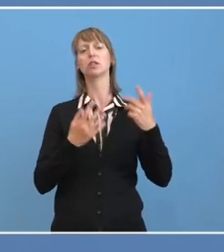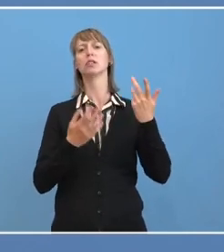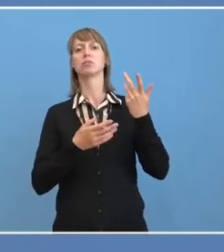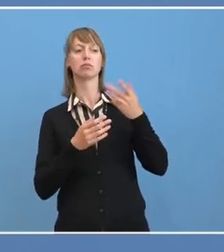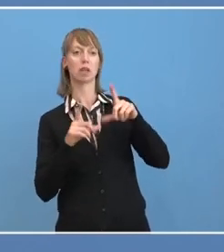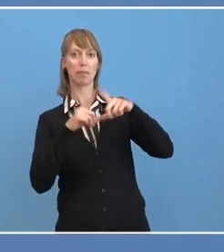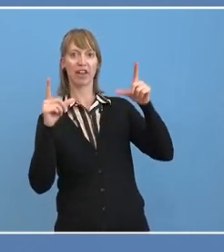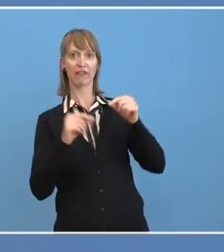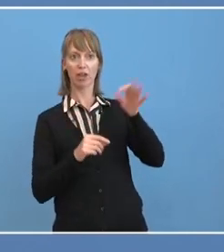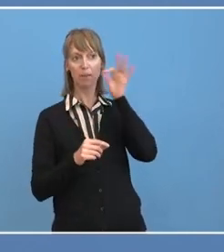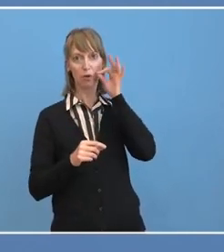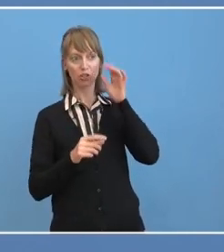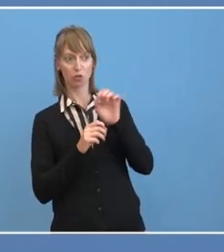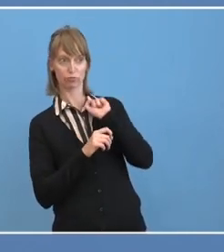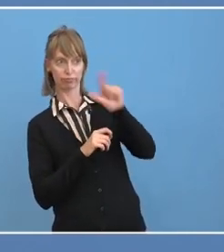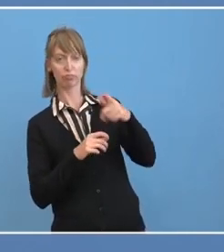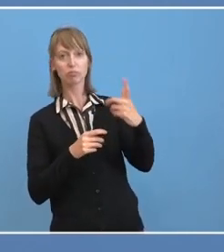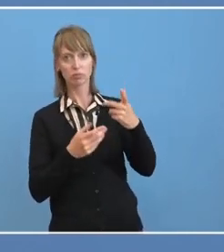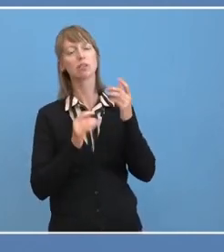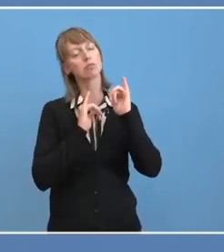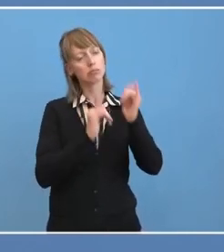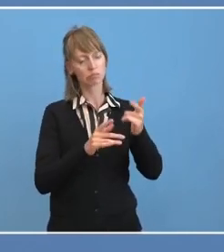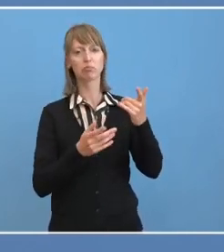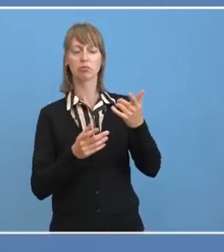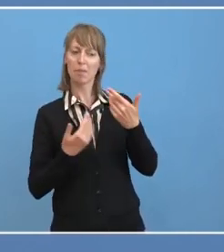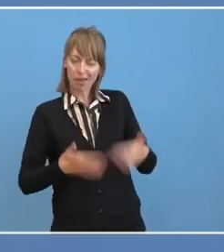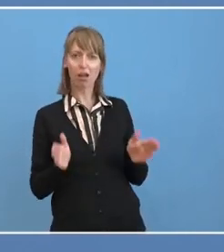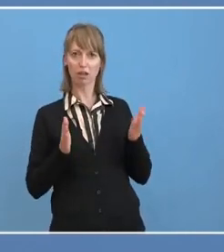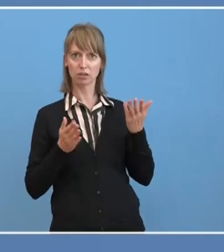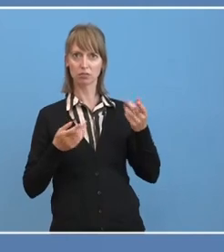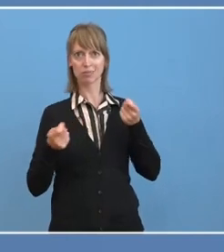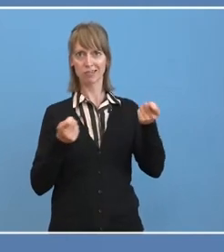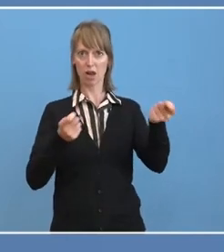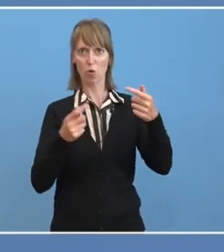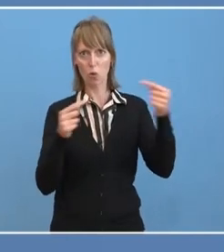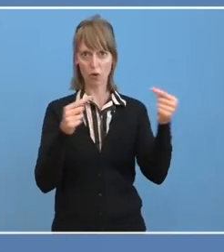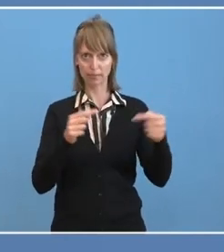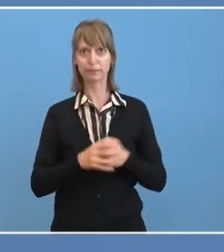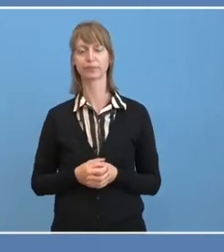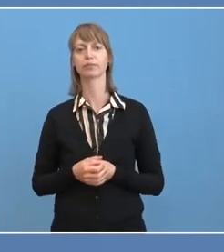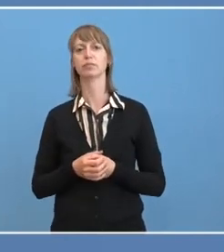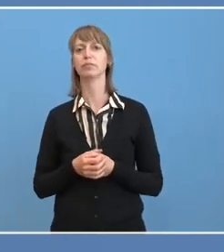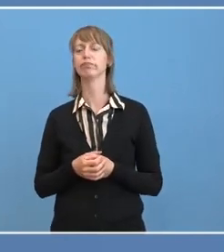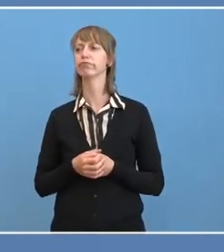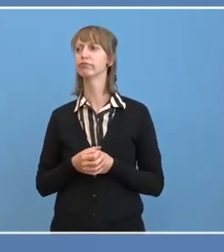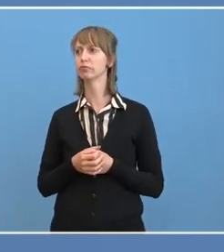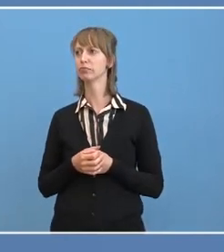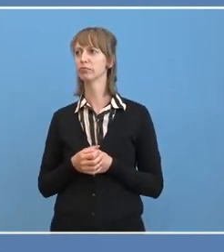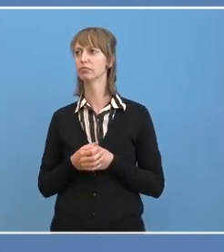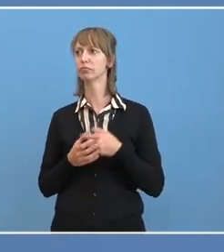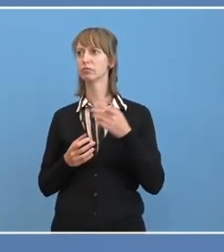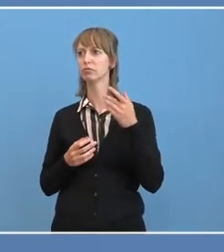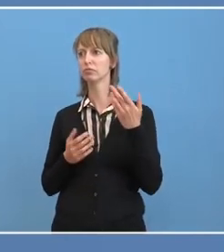an Herrn Lukaschenka bekräftigt hat. Nachfrage dazu? Ich kann vielleicht nur ergänzen zu